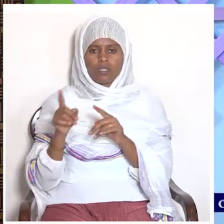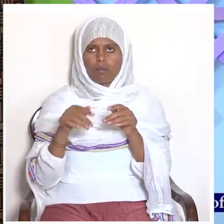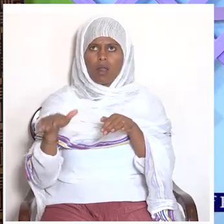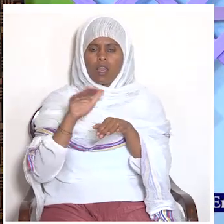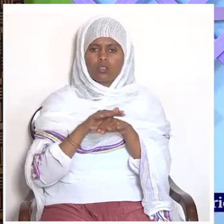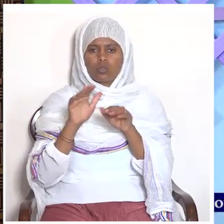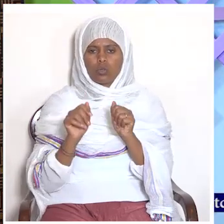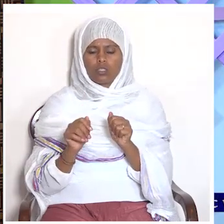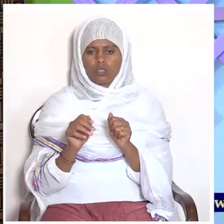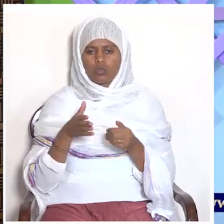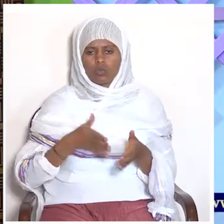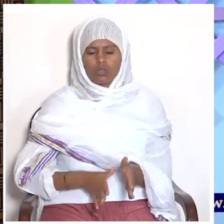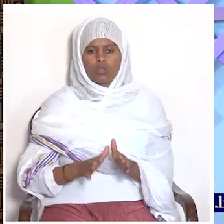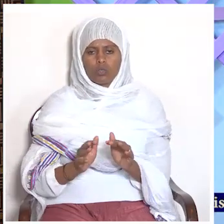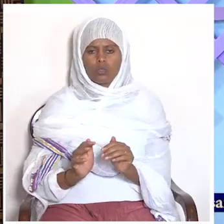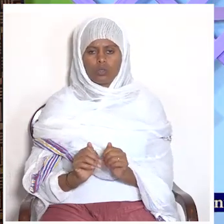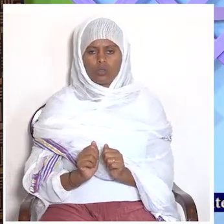ካብ ሰብ ብላዕሊ ዝኾነ ውላድ